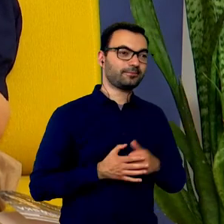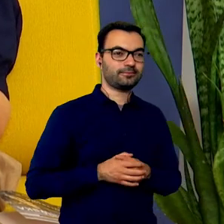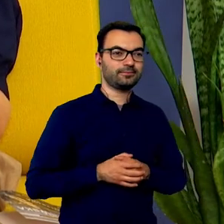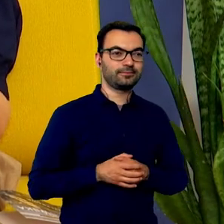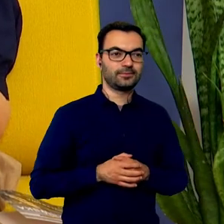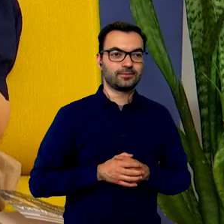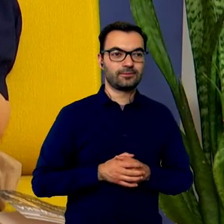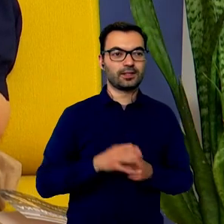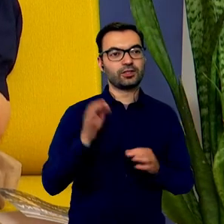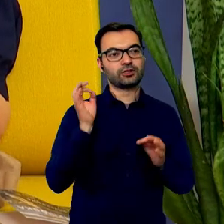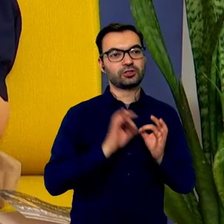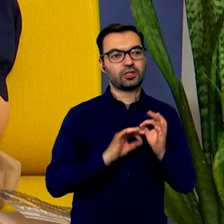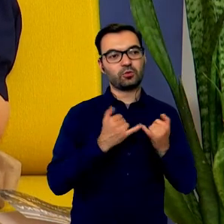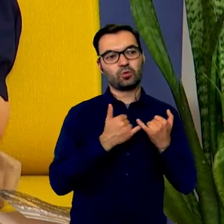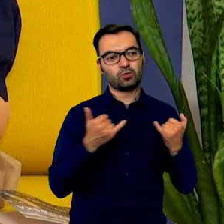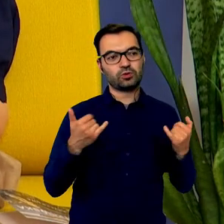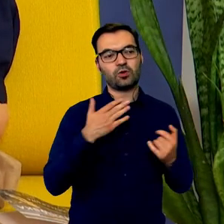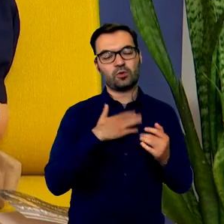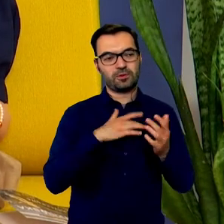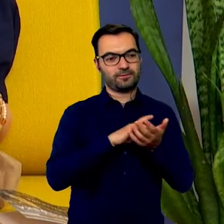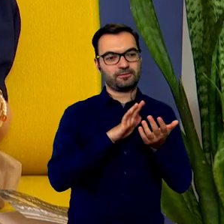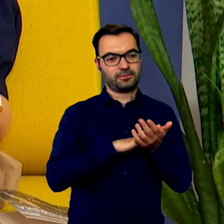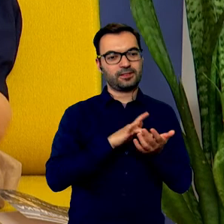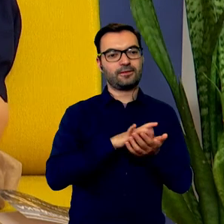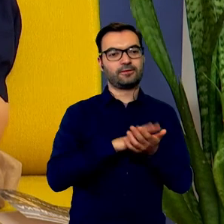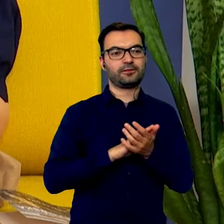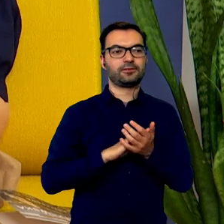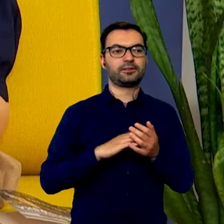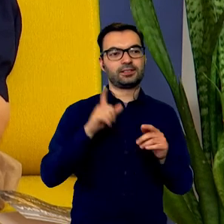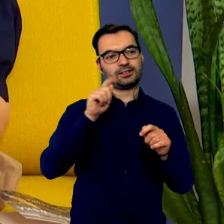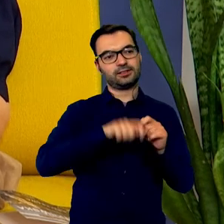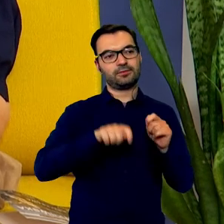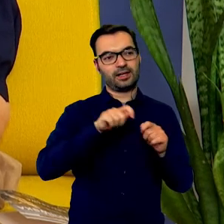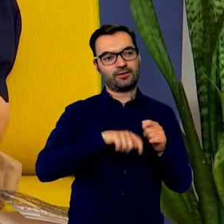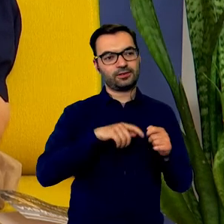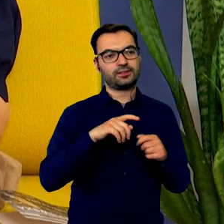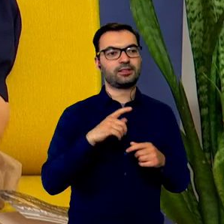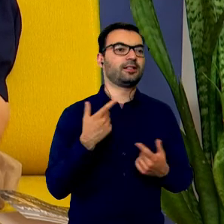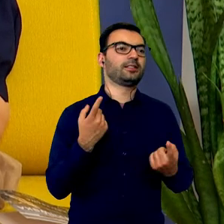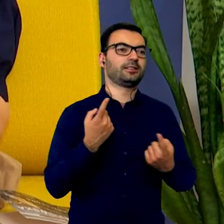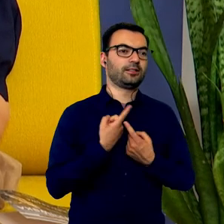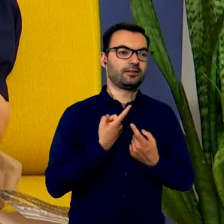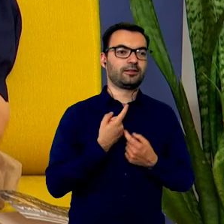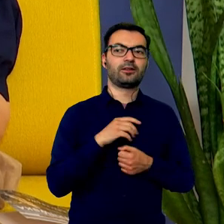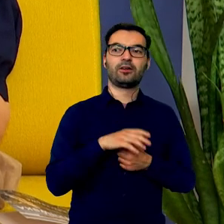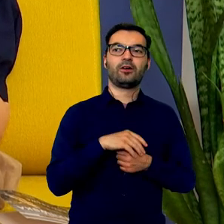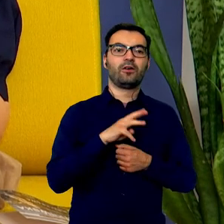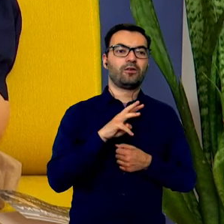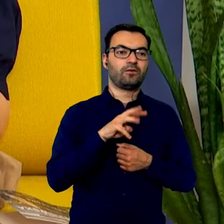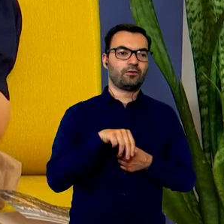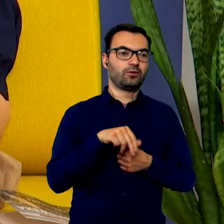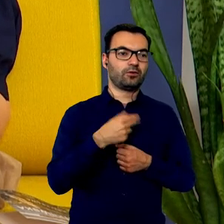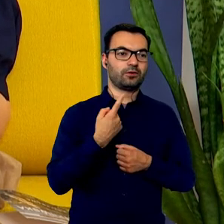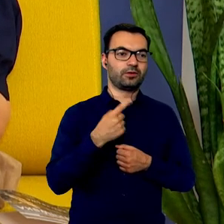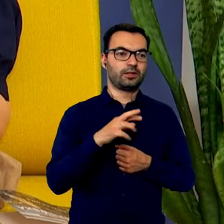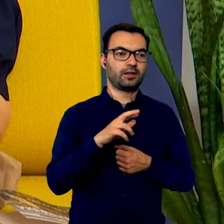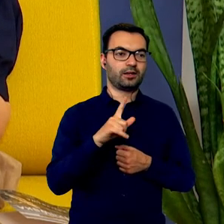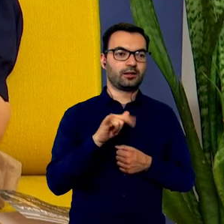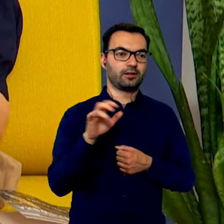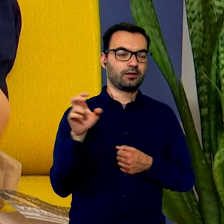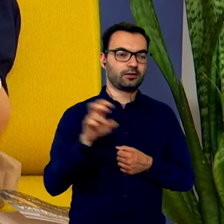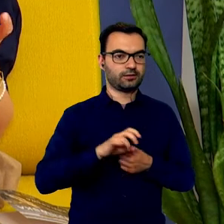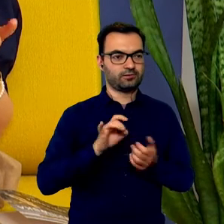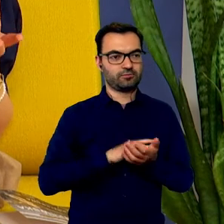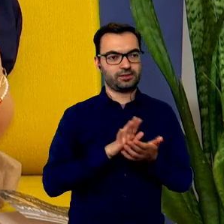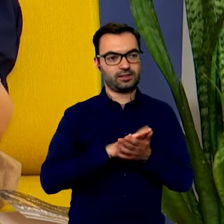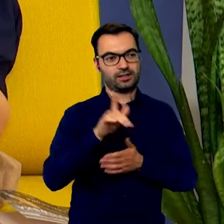Różne detale lubię sobie wynotowywać i sprawdzać potem na własną rękę, i ten Wunderlich na taką moją listę